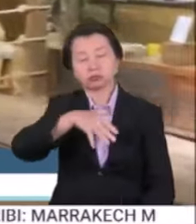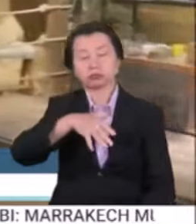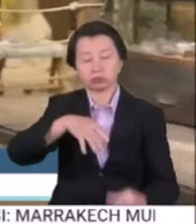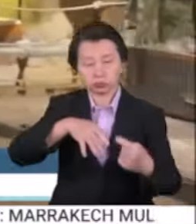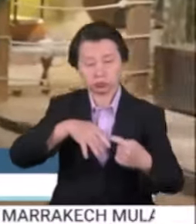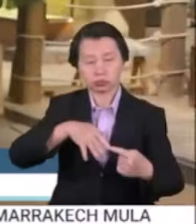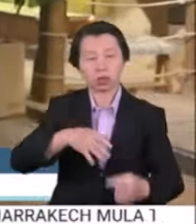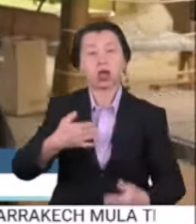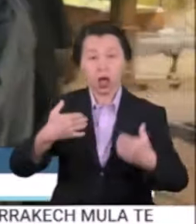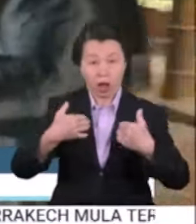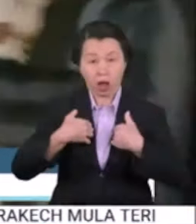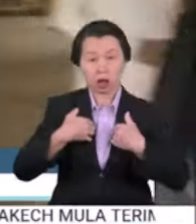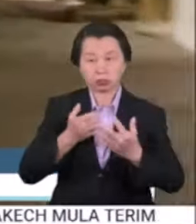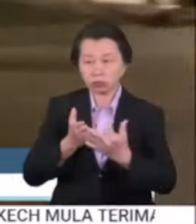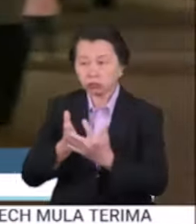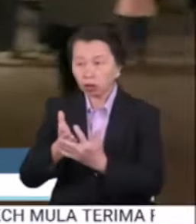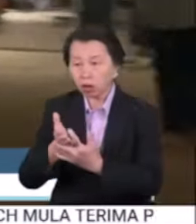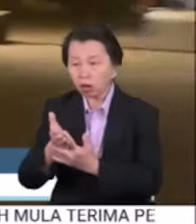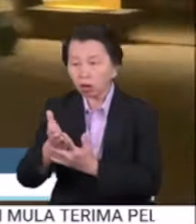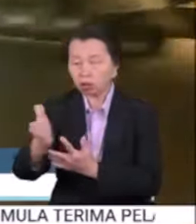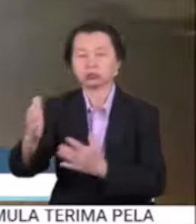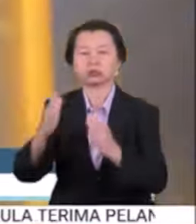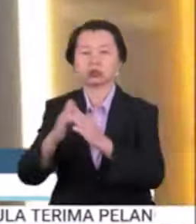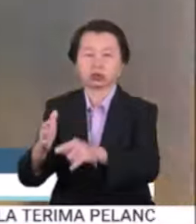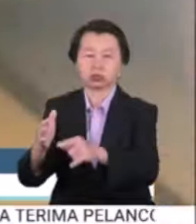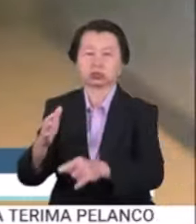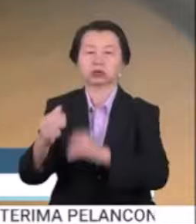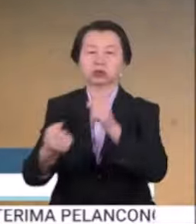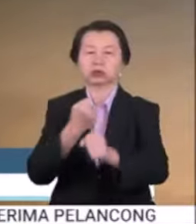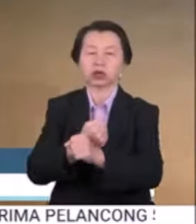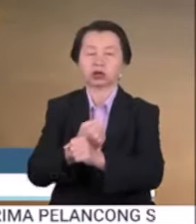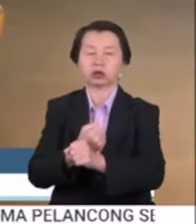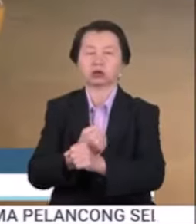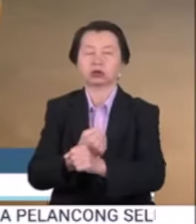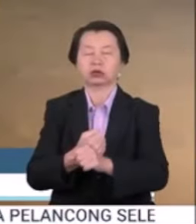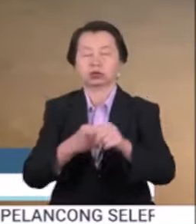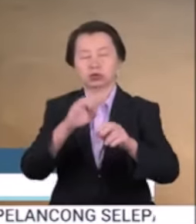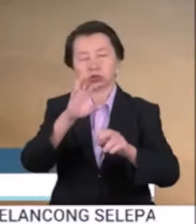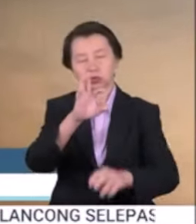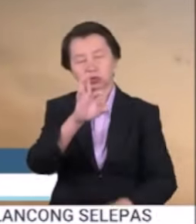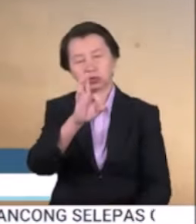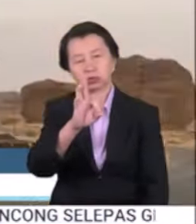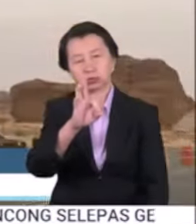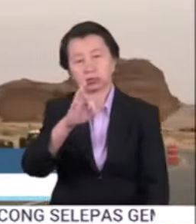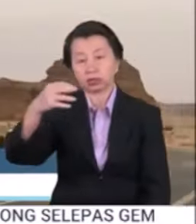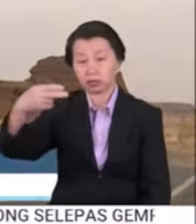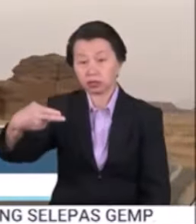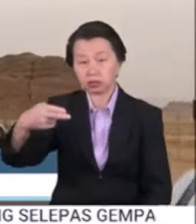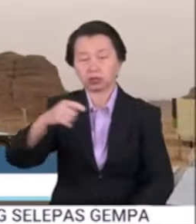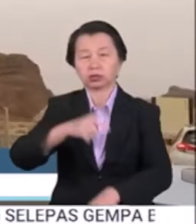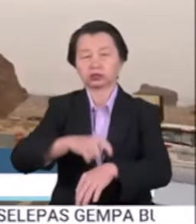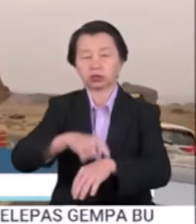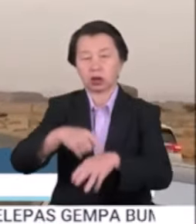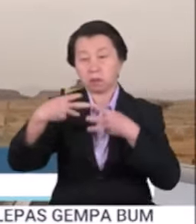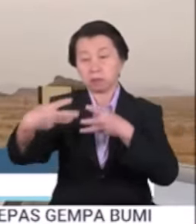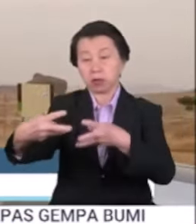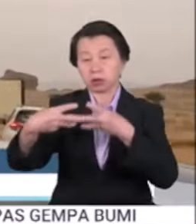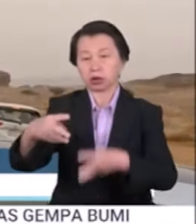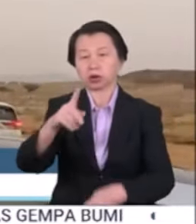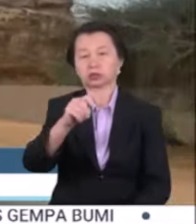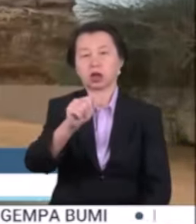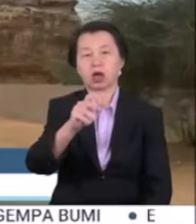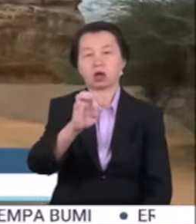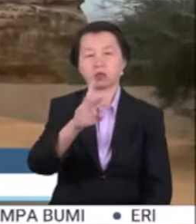wasam pernah melalui Mada tahun kesembilan hijrah sewaktu Perang Tabuk dan